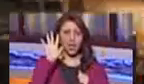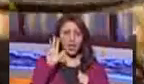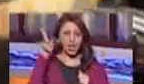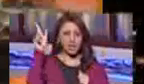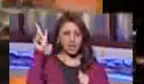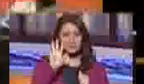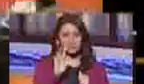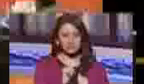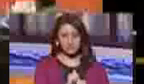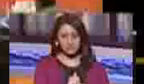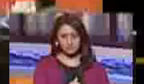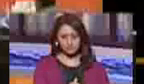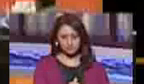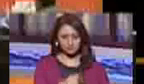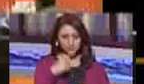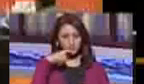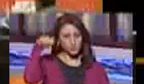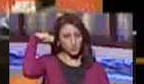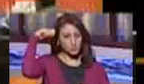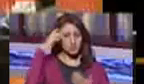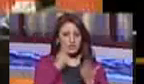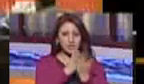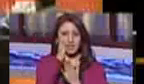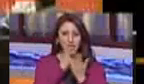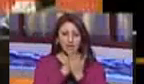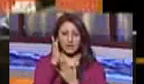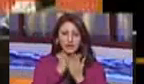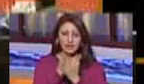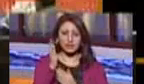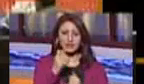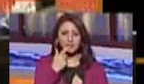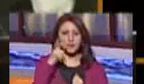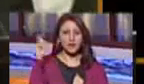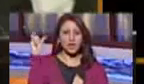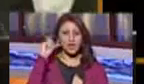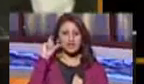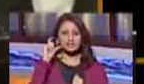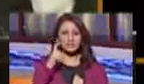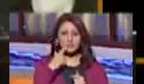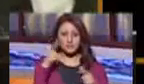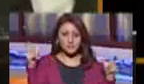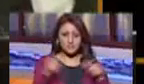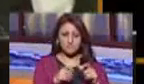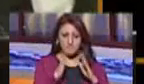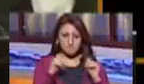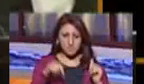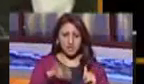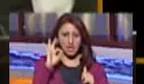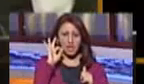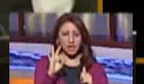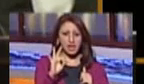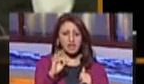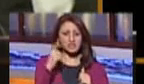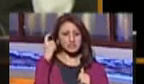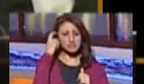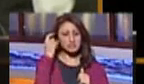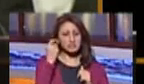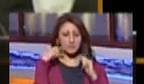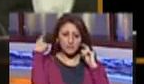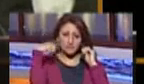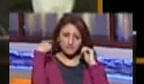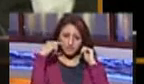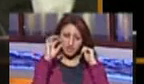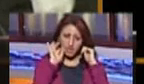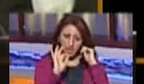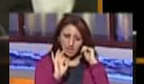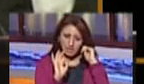الخامس. وزارة الخارجية طالبت القمة الإسلامية المنعقدة في القاهرة بضرورة تضمين فقرة في البيان